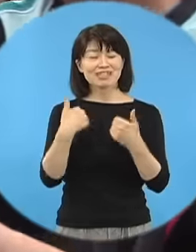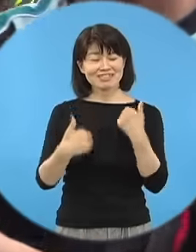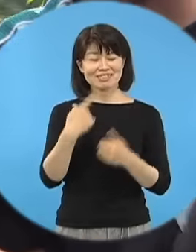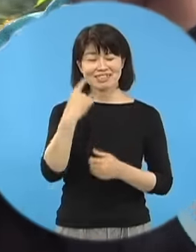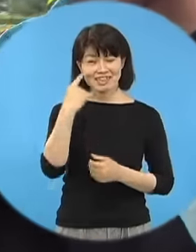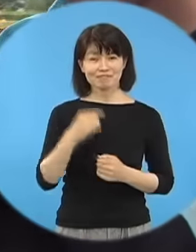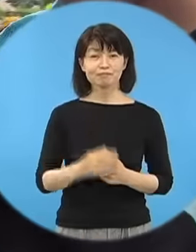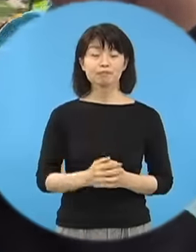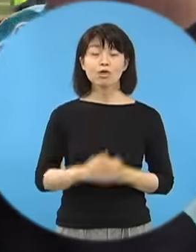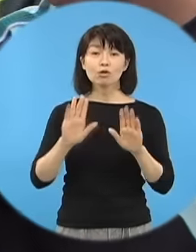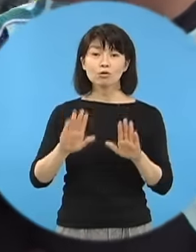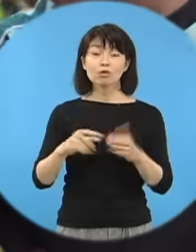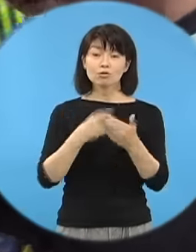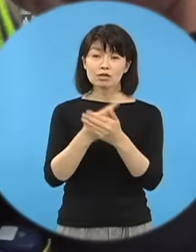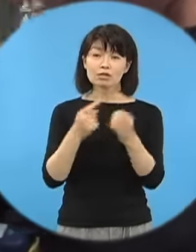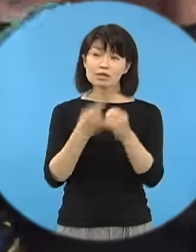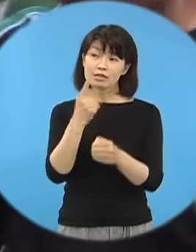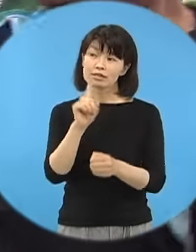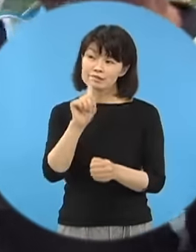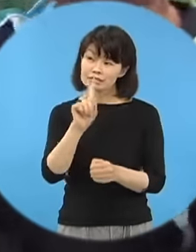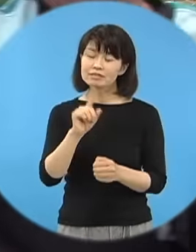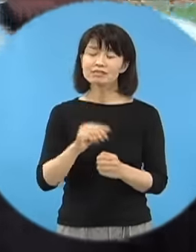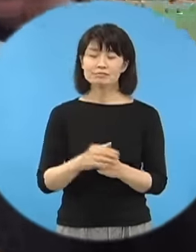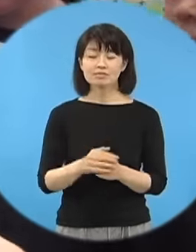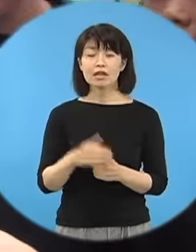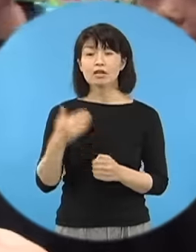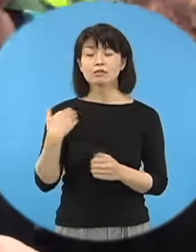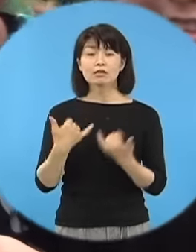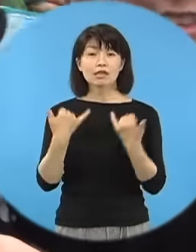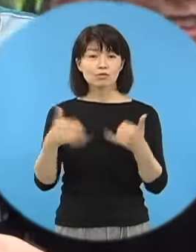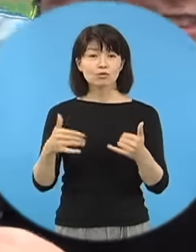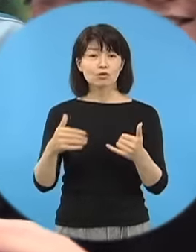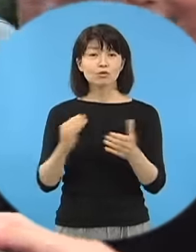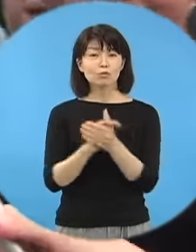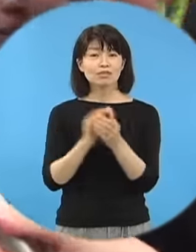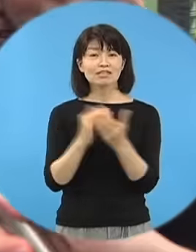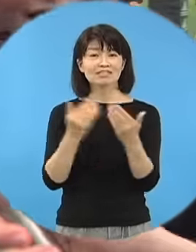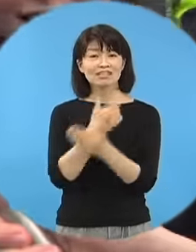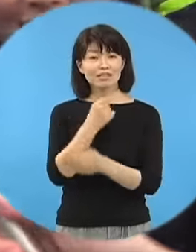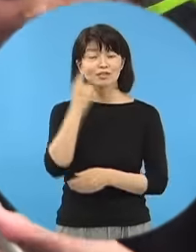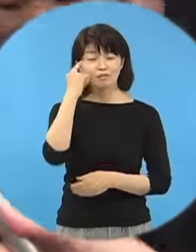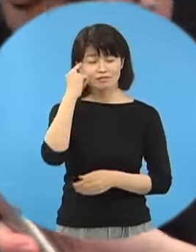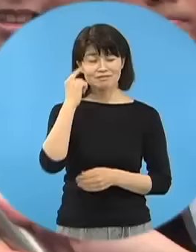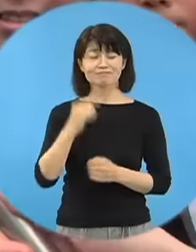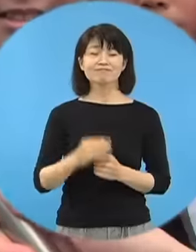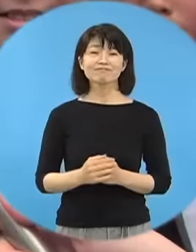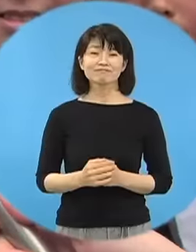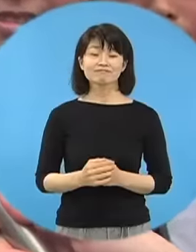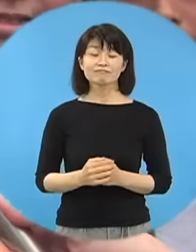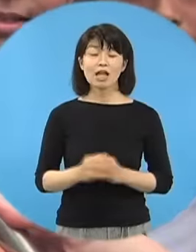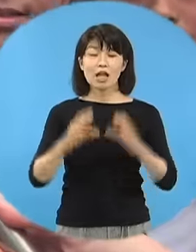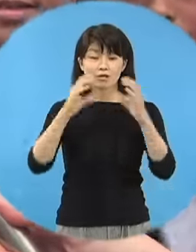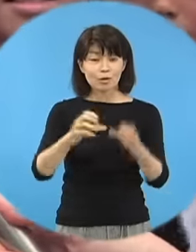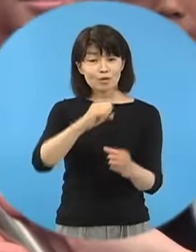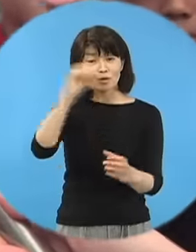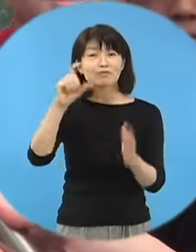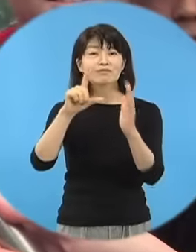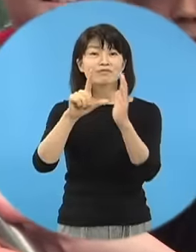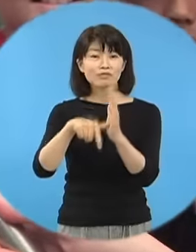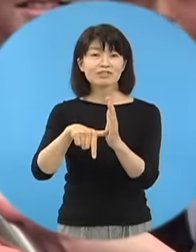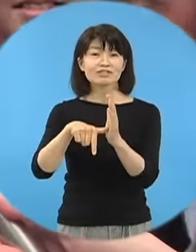どうして参加しようと思ったんですかえっと知らない人と友達になりたかったからですトライした